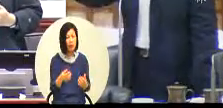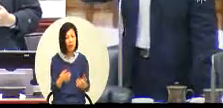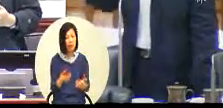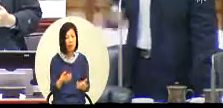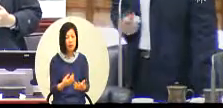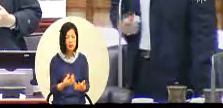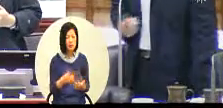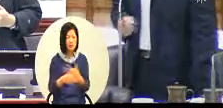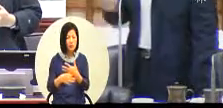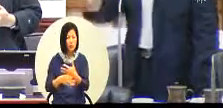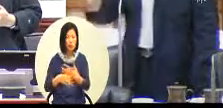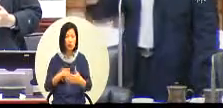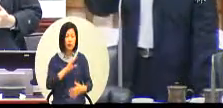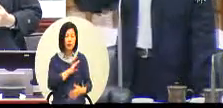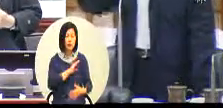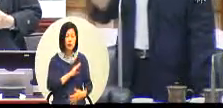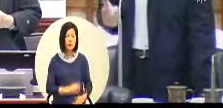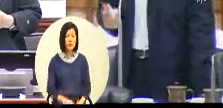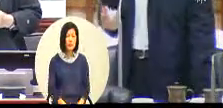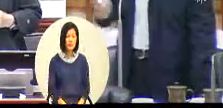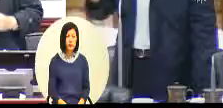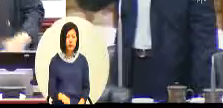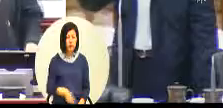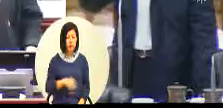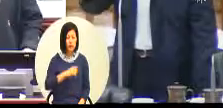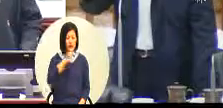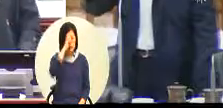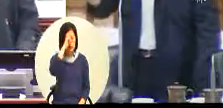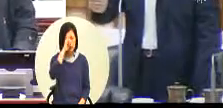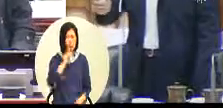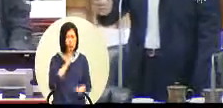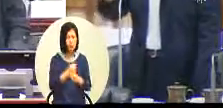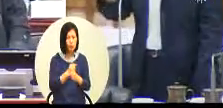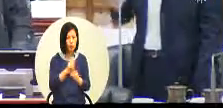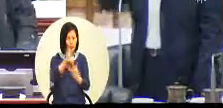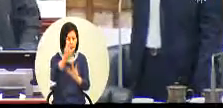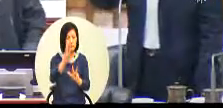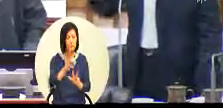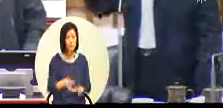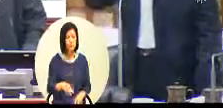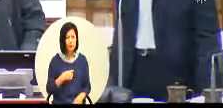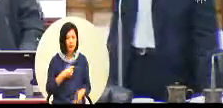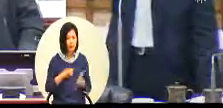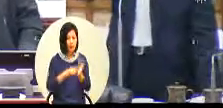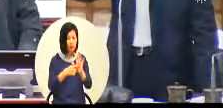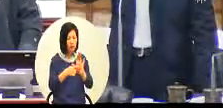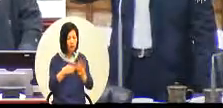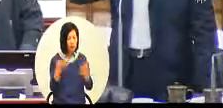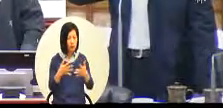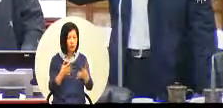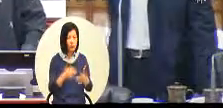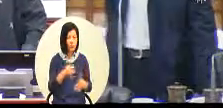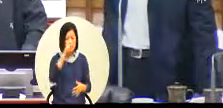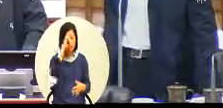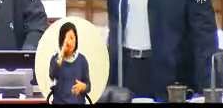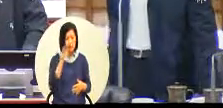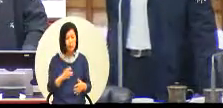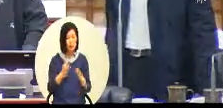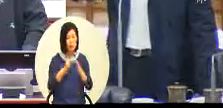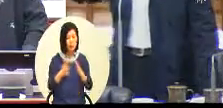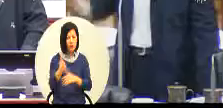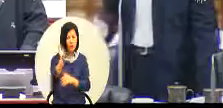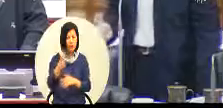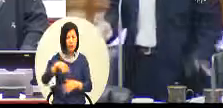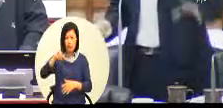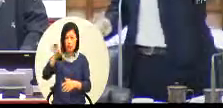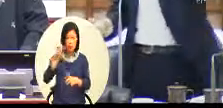不要说大家喊口号，我希望是落实，我希望市长在这上面，我凸显的问题，希望市长到中央反映，把